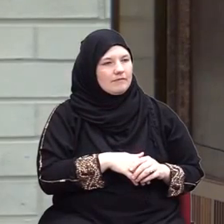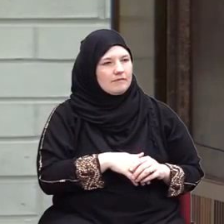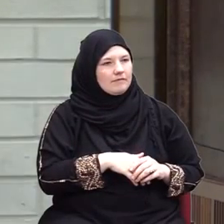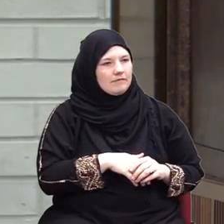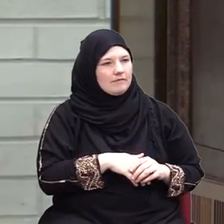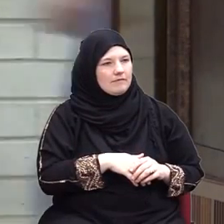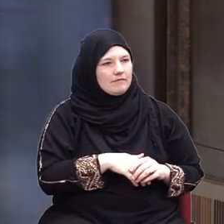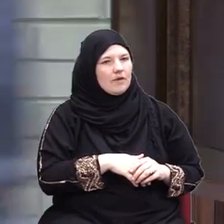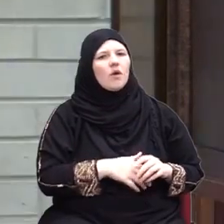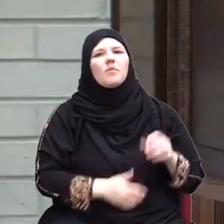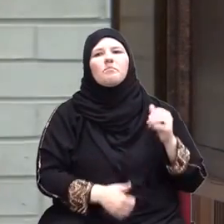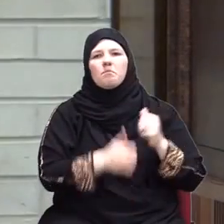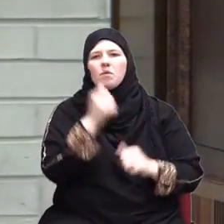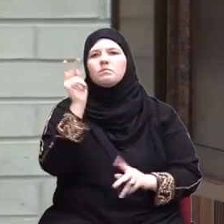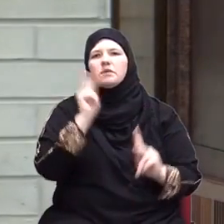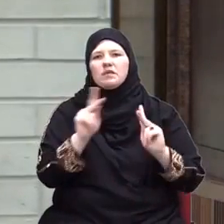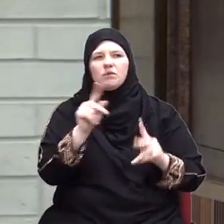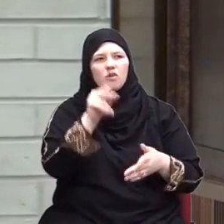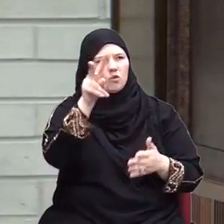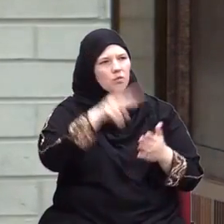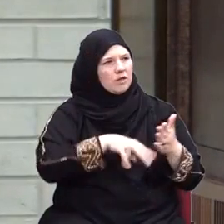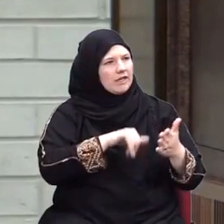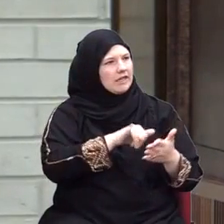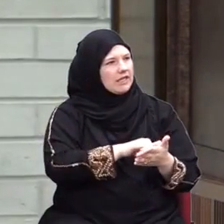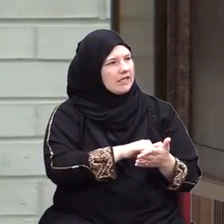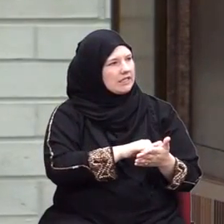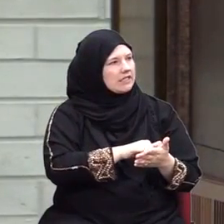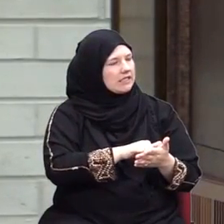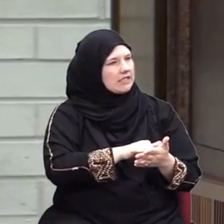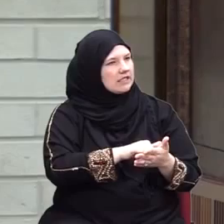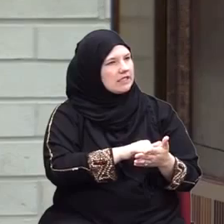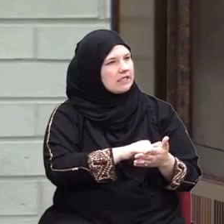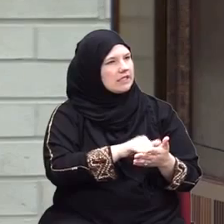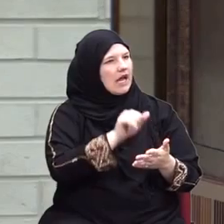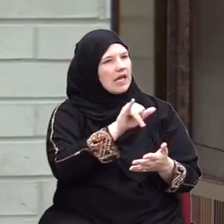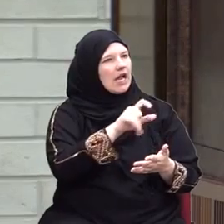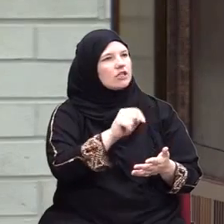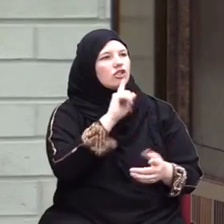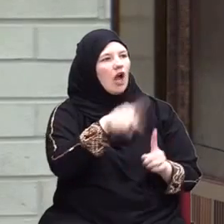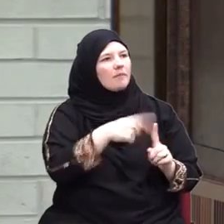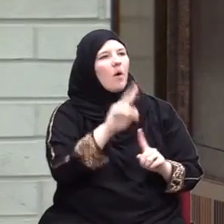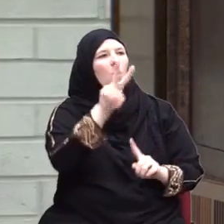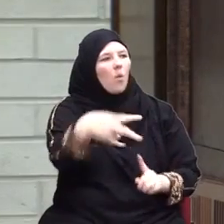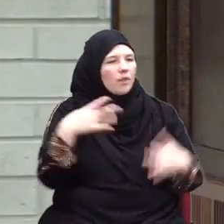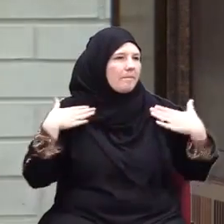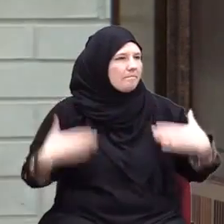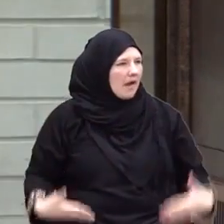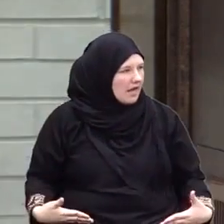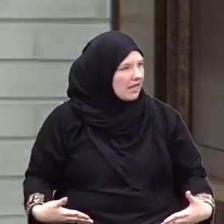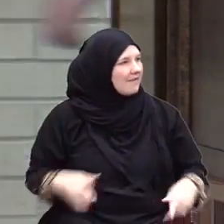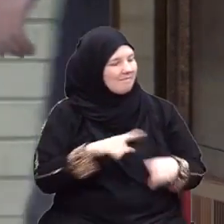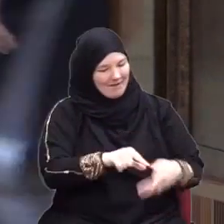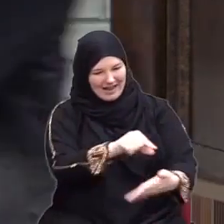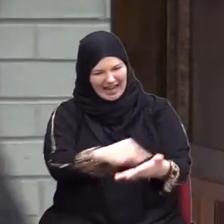وَرِيشًا. Most people read this ayah and they think about physical coverage. But the ayat are not